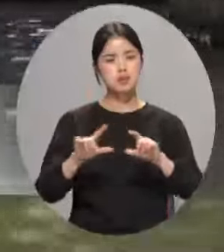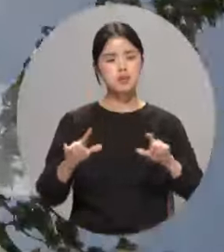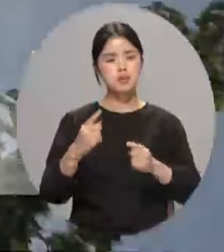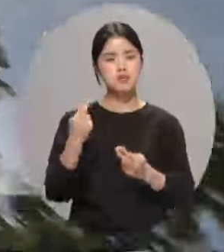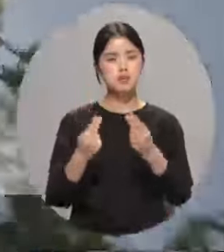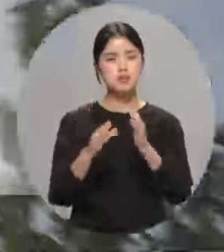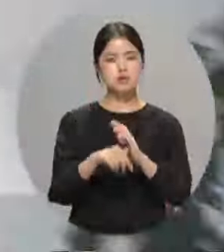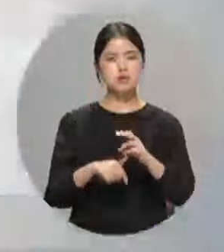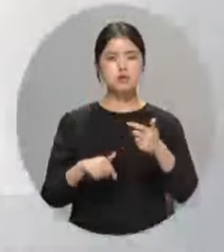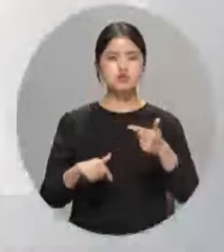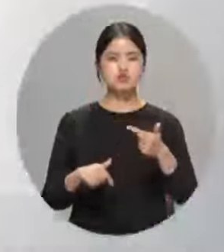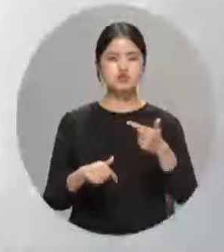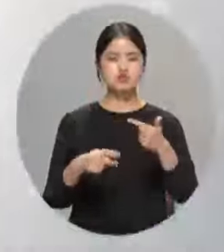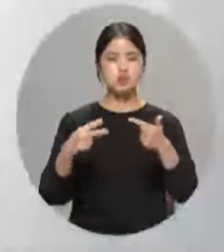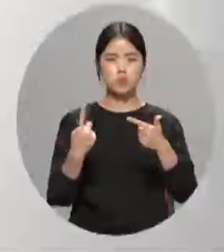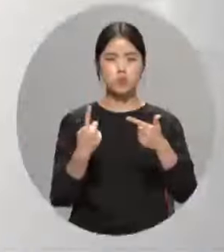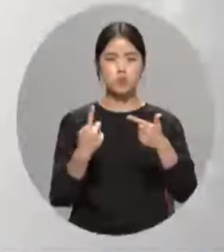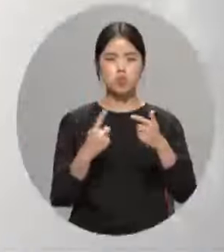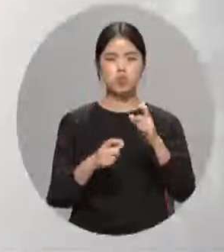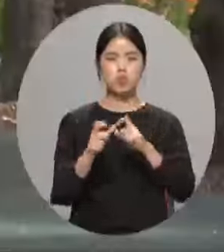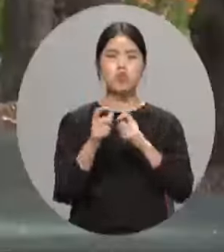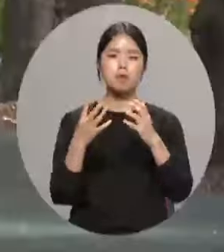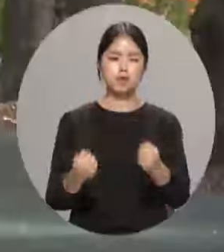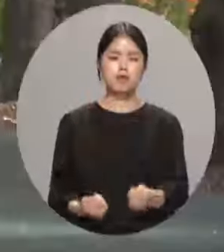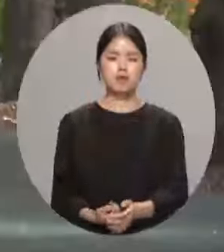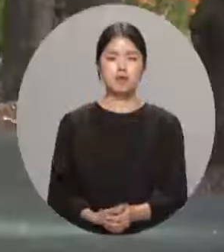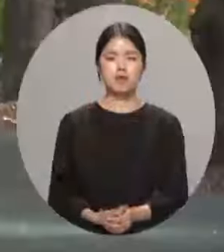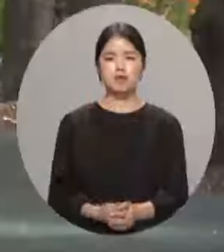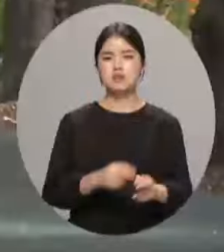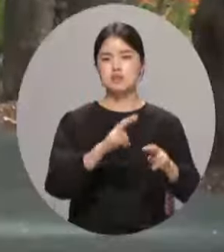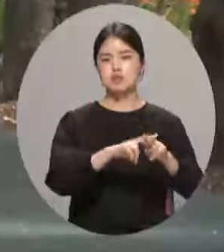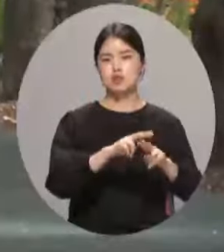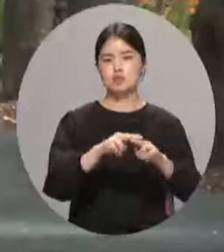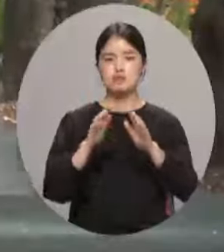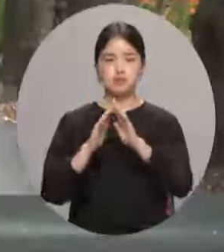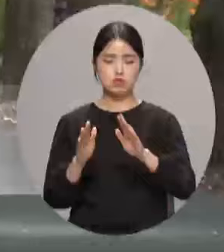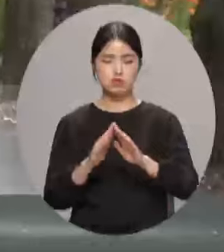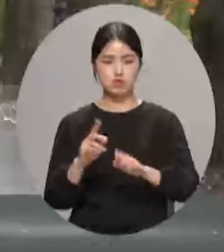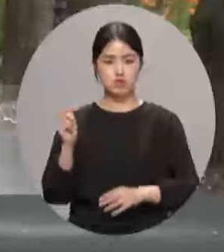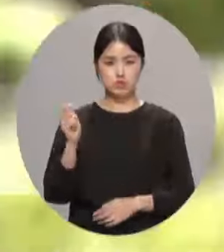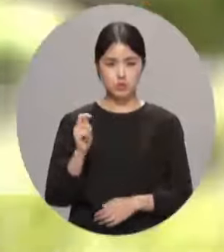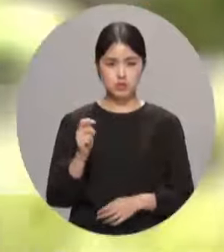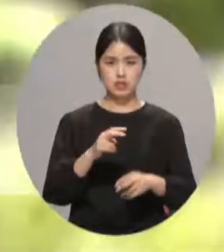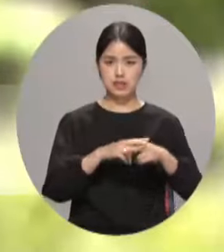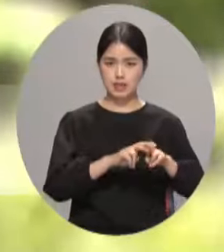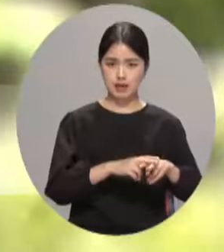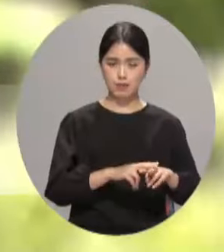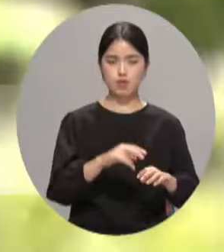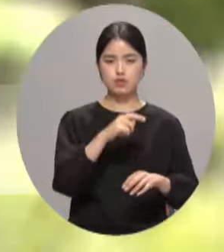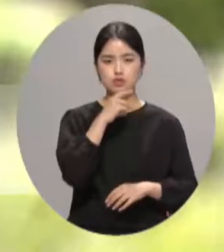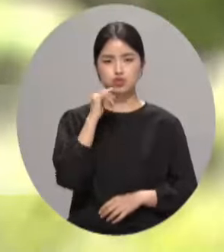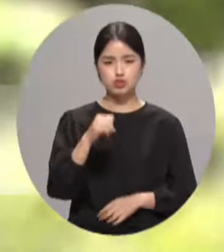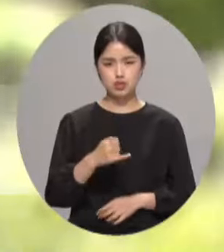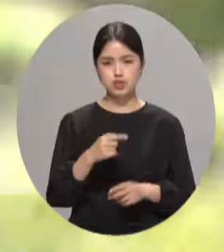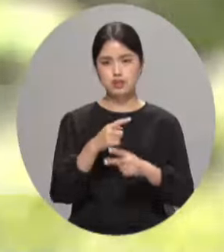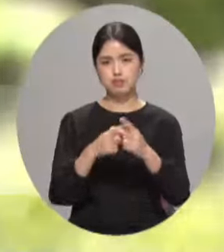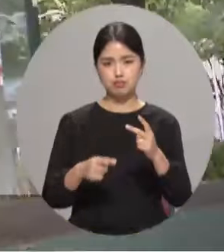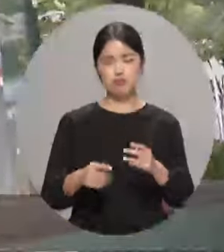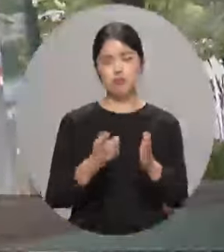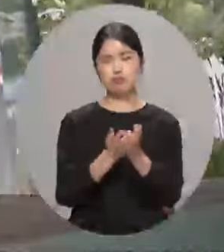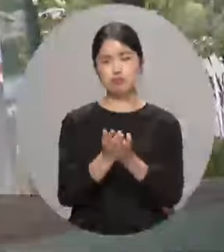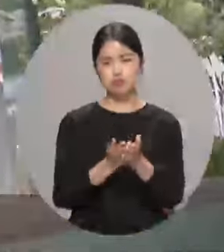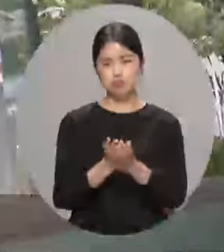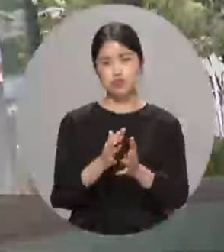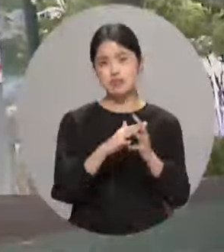땐 6도 이상 높은 더위였습니다. 특히 정읍과 전주, 고창, 남원, 순창, 부안,